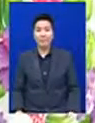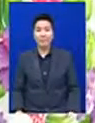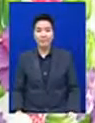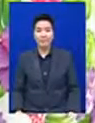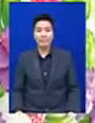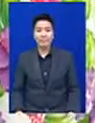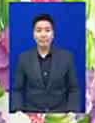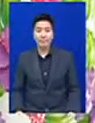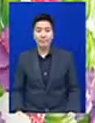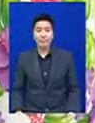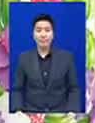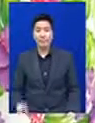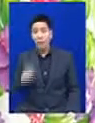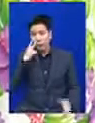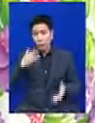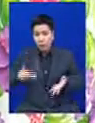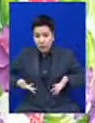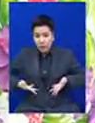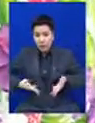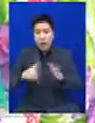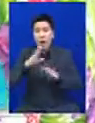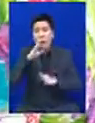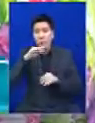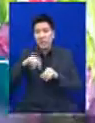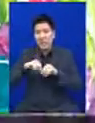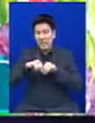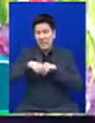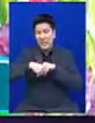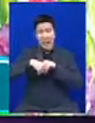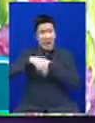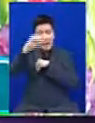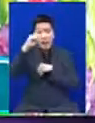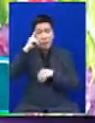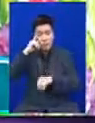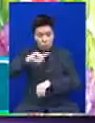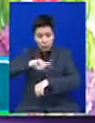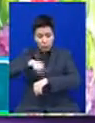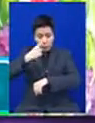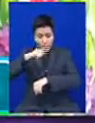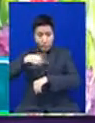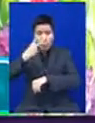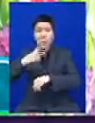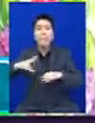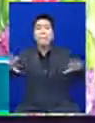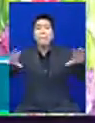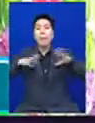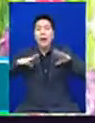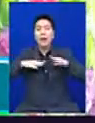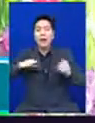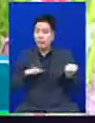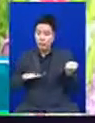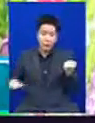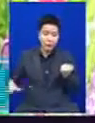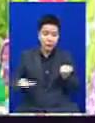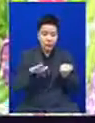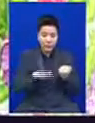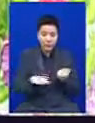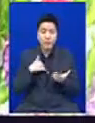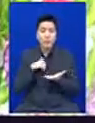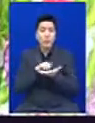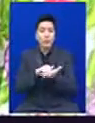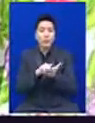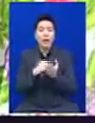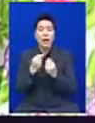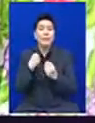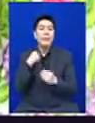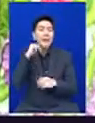หลักการมันก็ได้เรื่องของระยะทางถ้าสมมติว่าในระยะทางถ้าขับชั่วโมงถึง2ชั่วโมงก็จะให้พักตามจุดพักรถอย่างเงี้ยค่ะเขาก็จะมีบริการผ้าเย็น